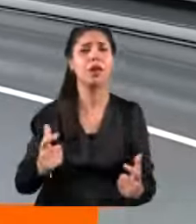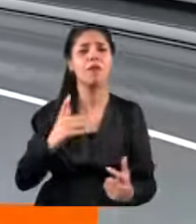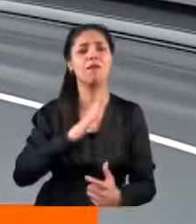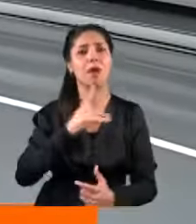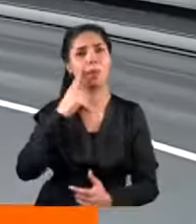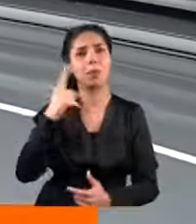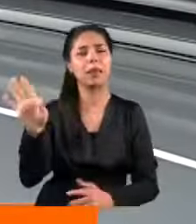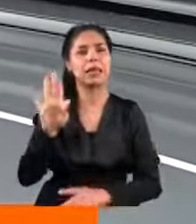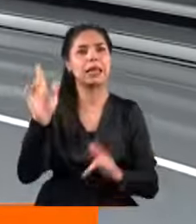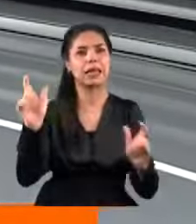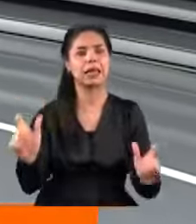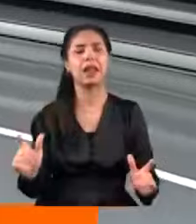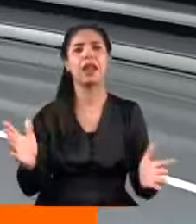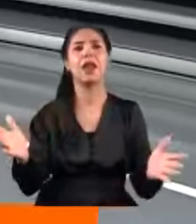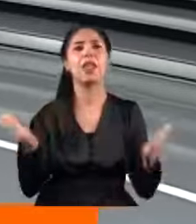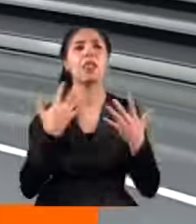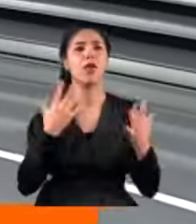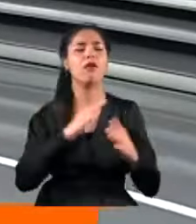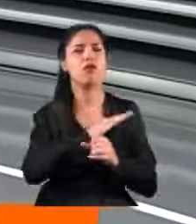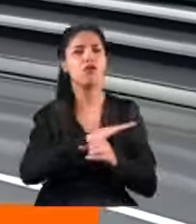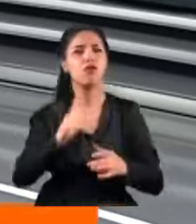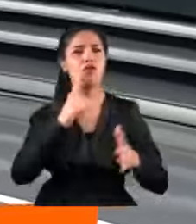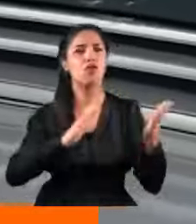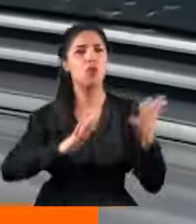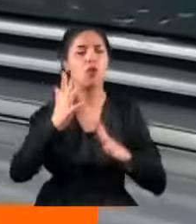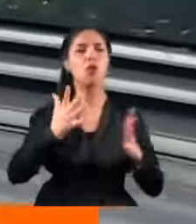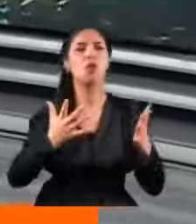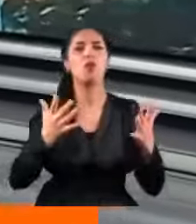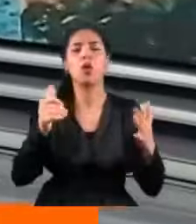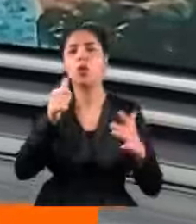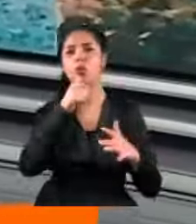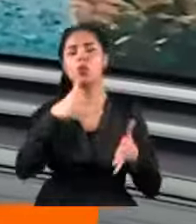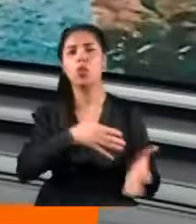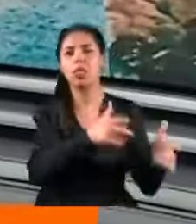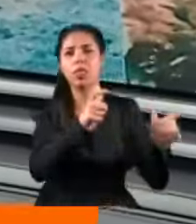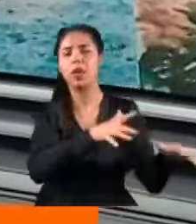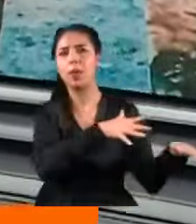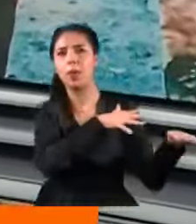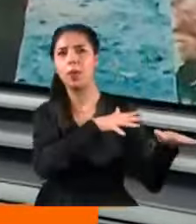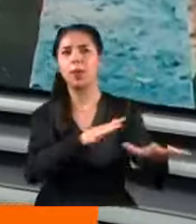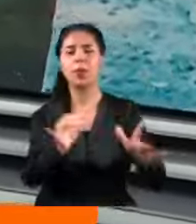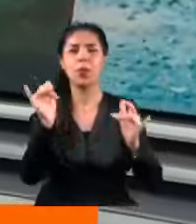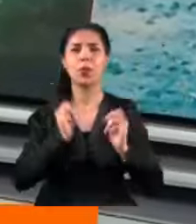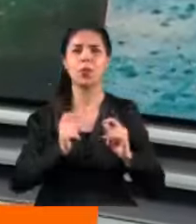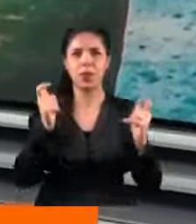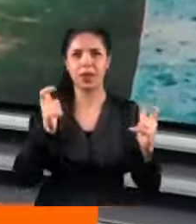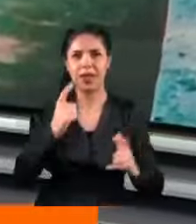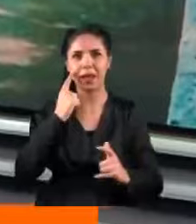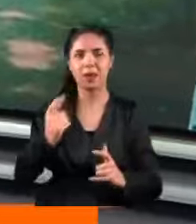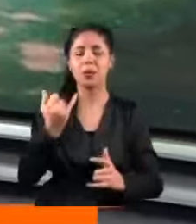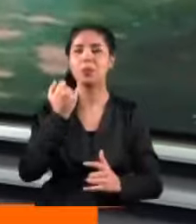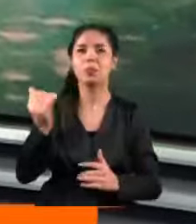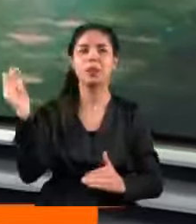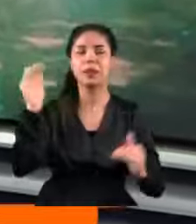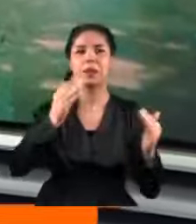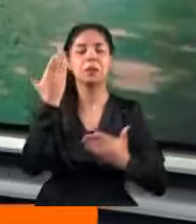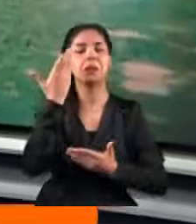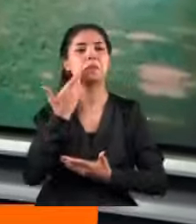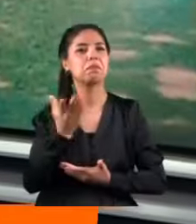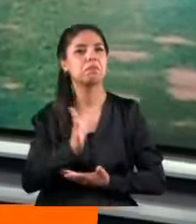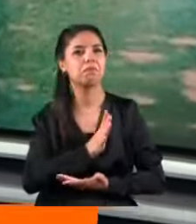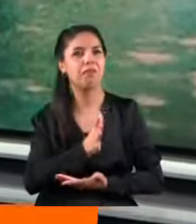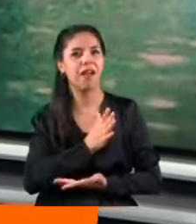Rota Kırklareli, oksijen deposu, ormanları, dört bir yanda akan dereleri ve huzur dolu ortamıyla ziyaretçileri hayran bırakıyor